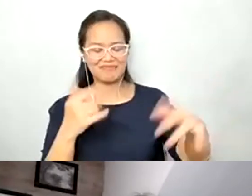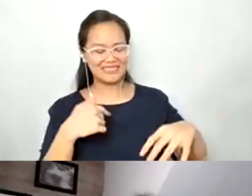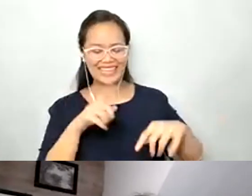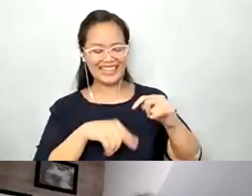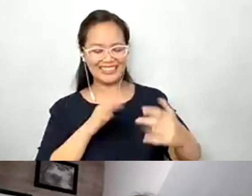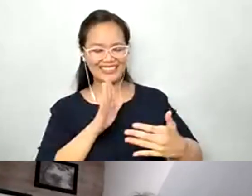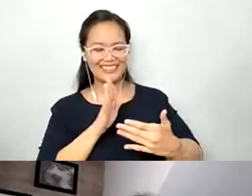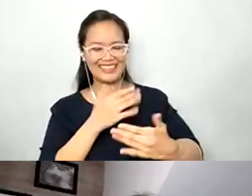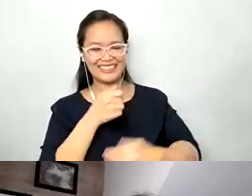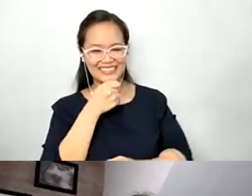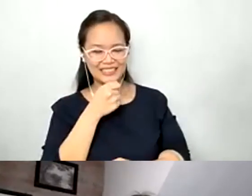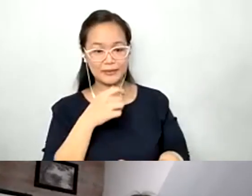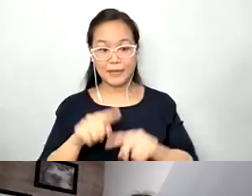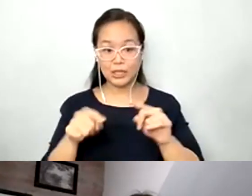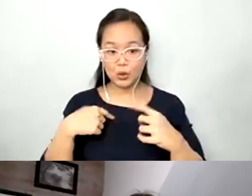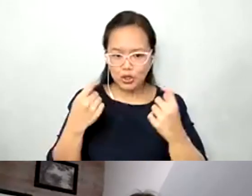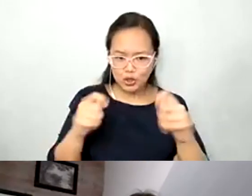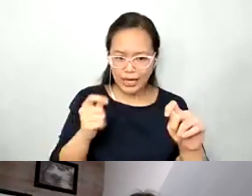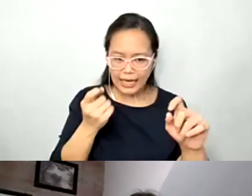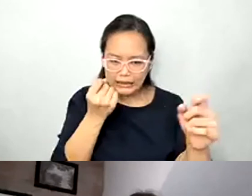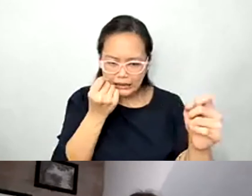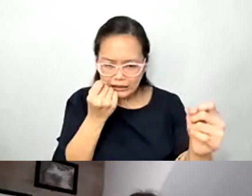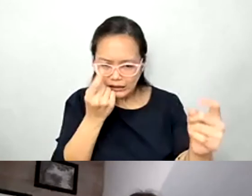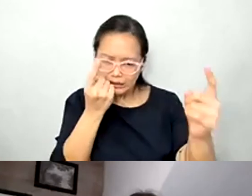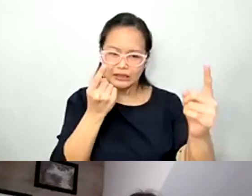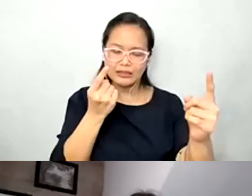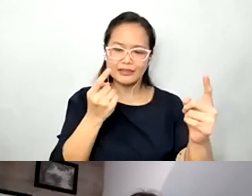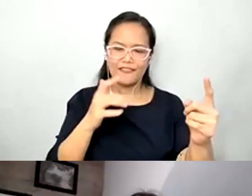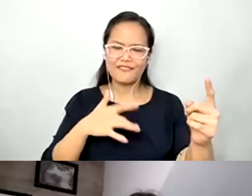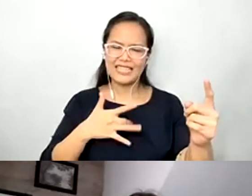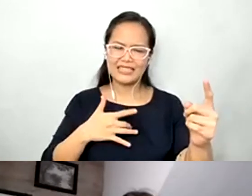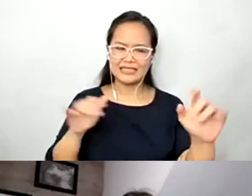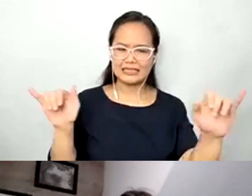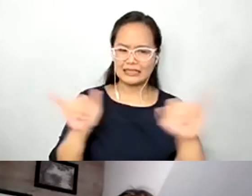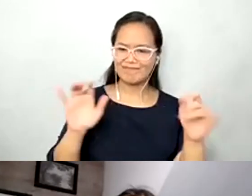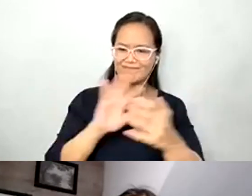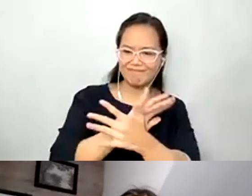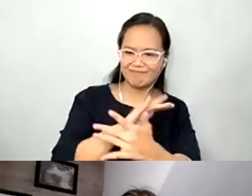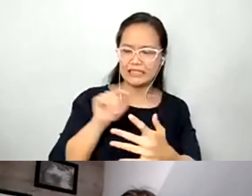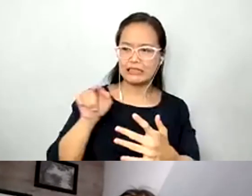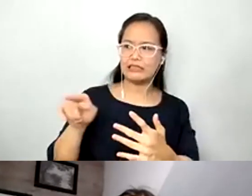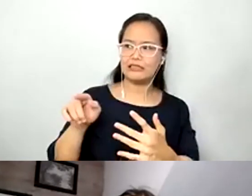Uunawain kita para di tayo maging epidemyang di matapos-tapos sugpuin.